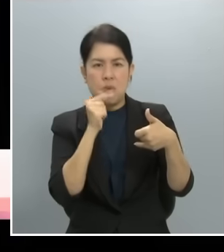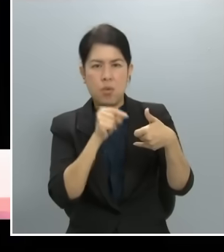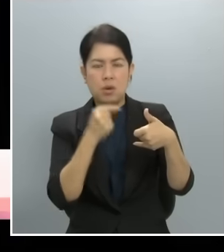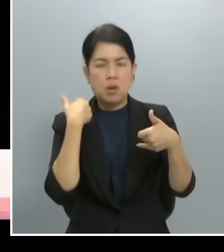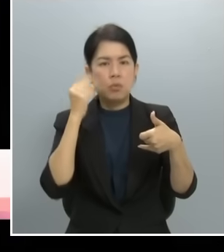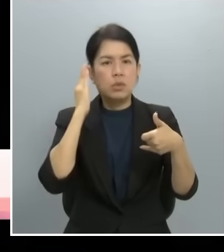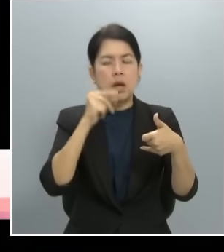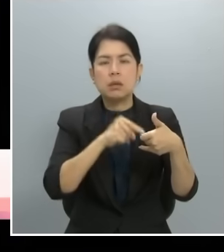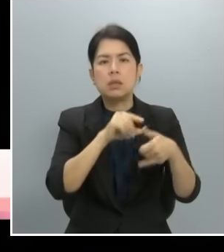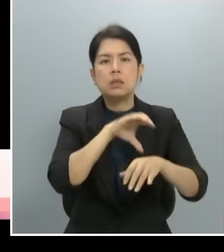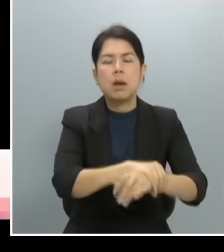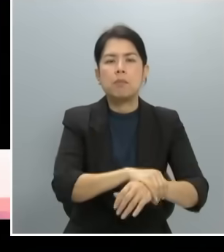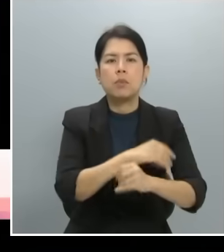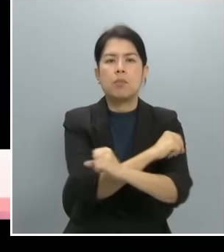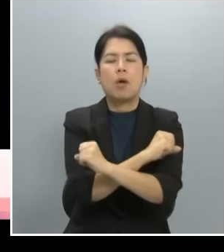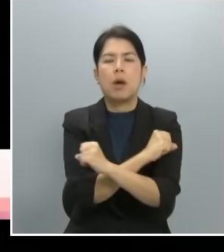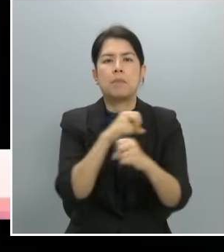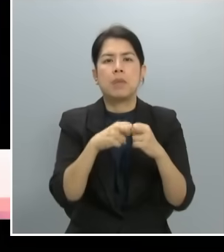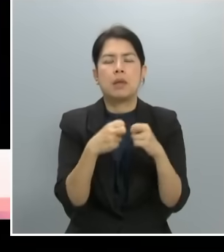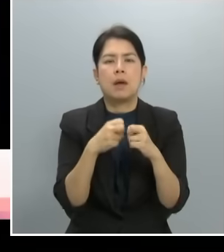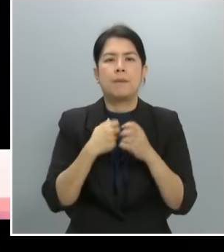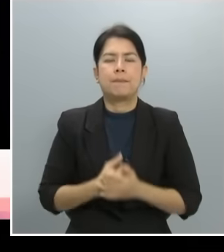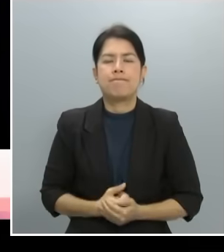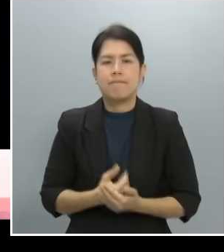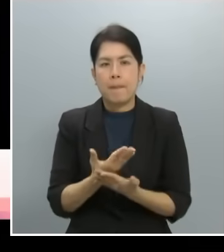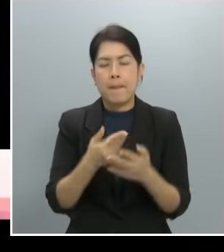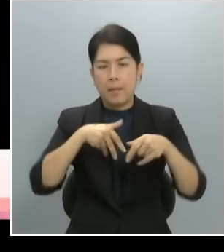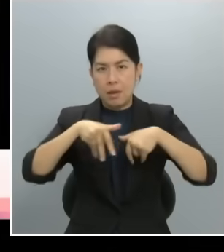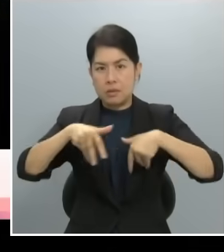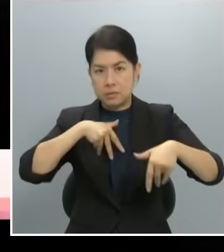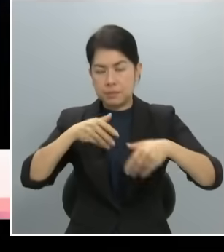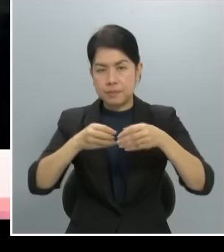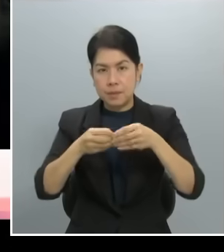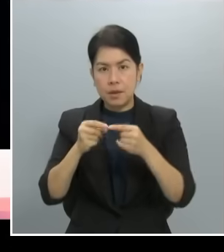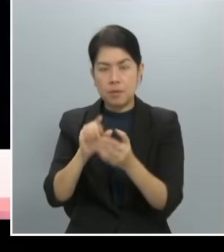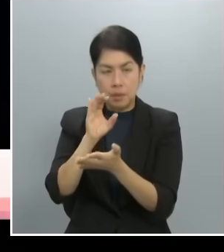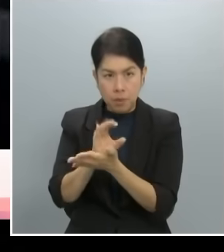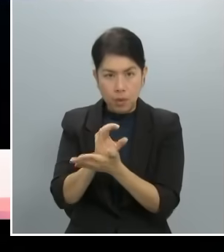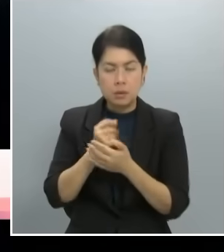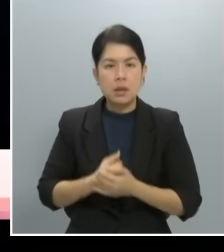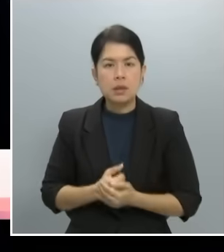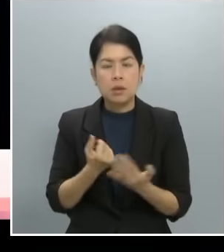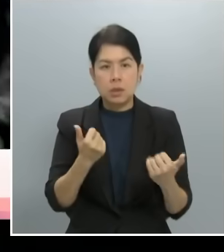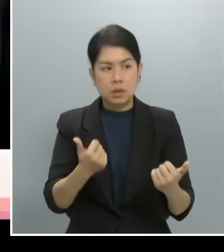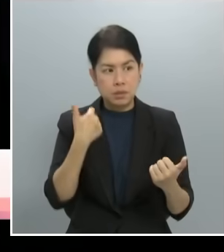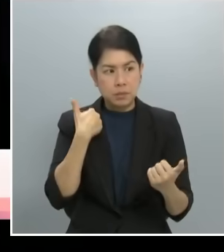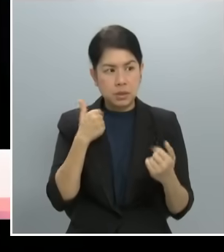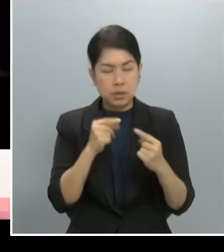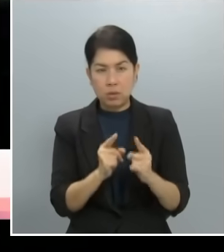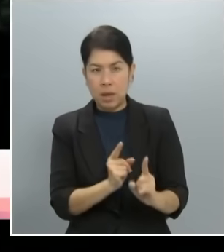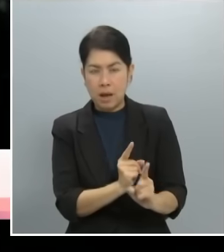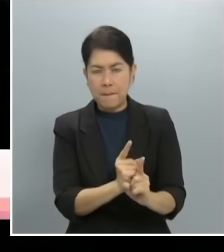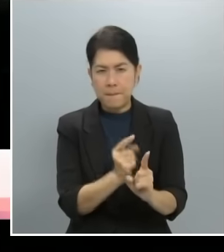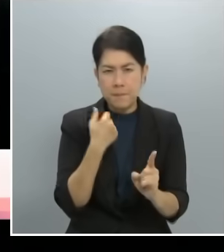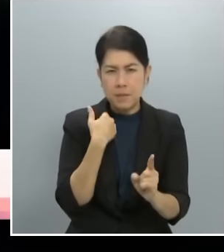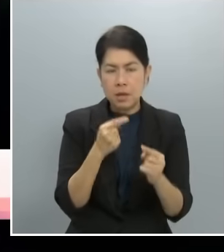ไปก่อเหตุซ้ำชาวบ้านกู้ภัยในพื้นที่รวมไปถึงตำรวจสภโพทะครับก็รวมตัวกันฮะแล้วก็ลุยป่าหลังวัดที่